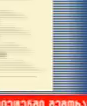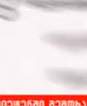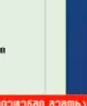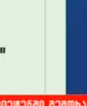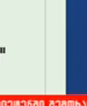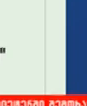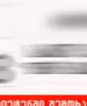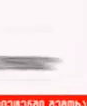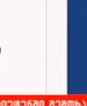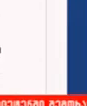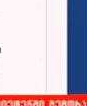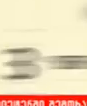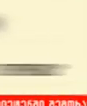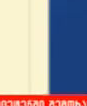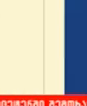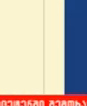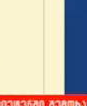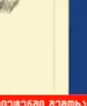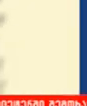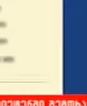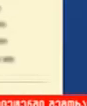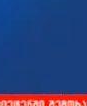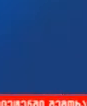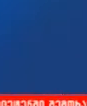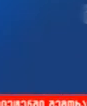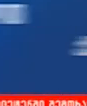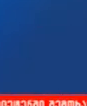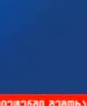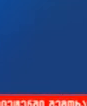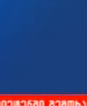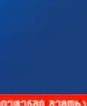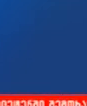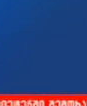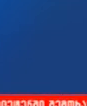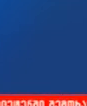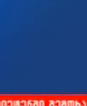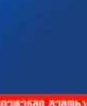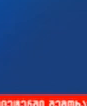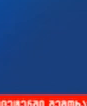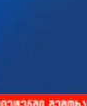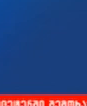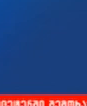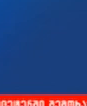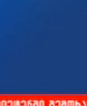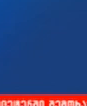აირჩიე ნინო ბურჯანაძე ერთიანი ოპოზიცია და სამივე ბიულეტენში შემოხაზე ნომერი 3. დროა მოვაწესრიგოთ ქვეყანა.